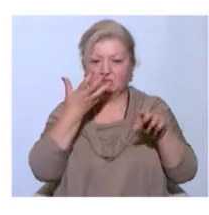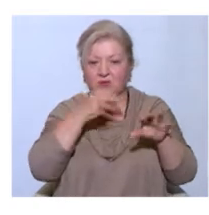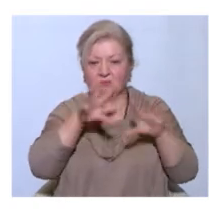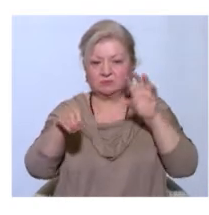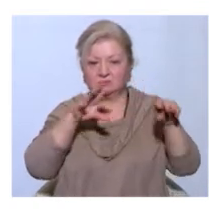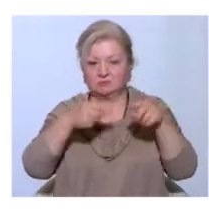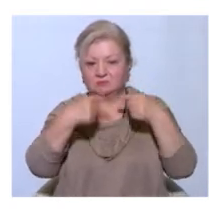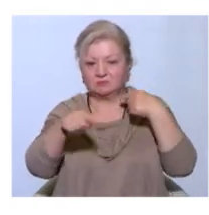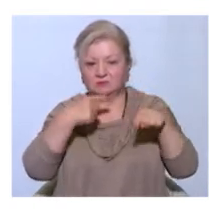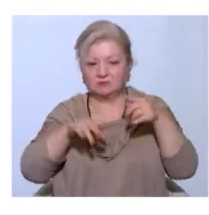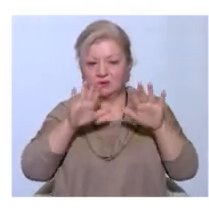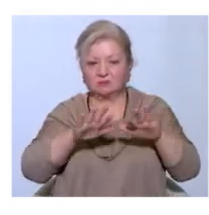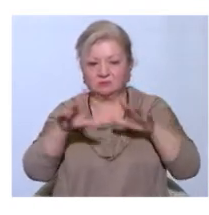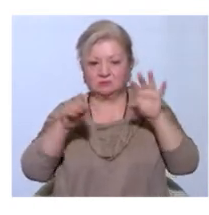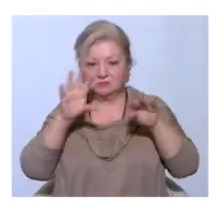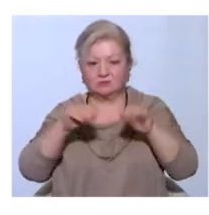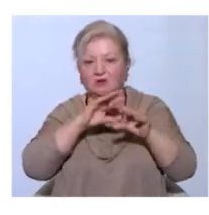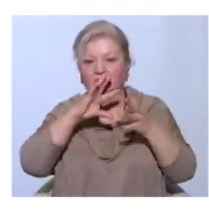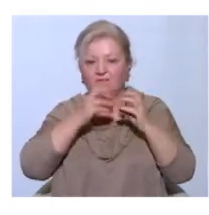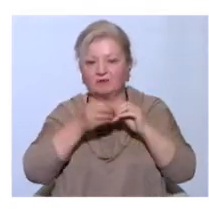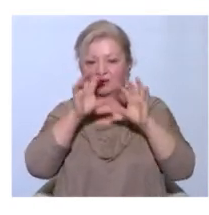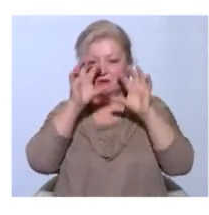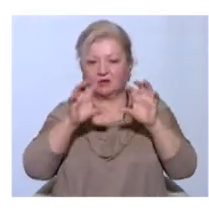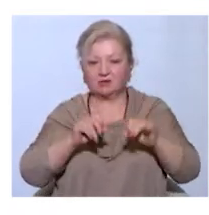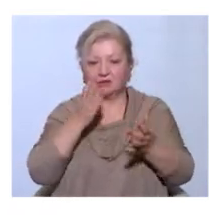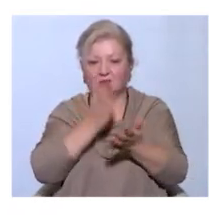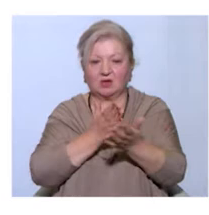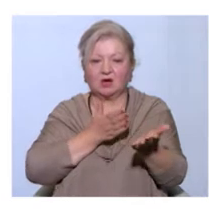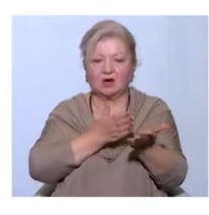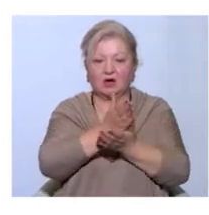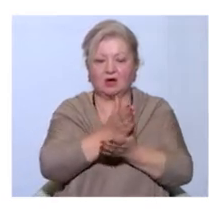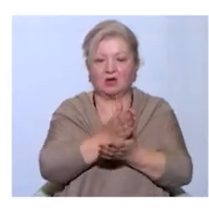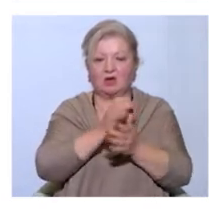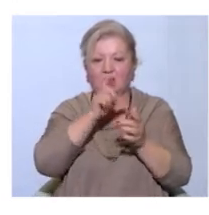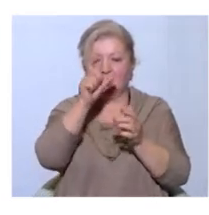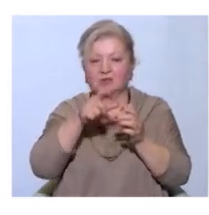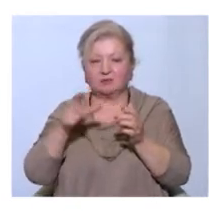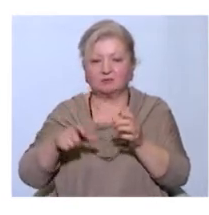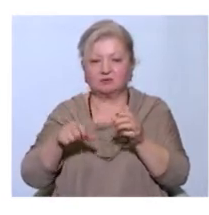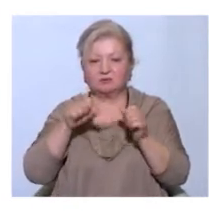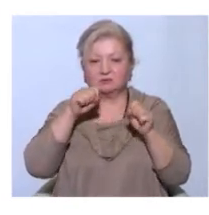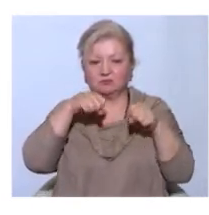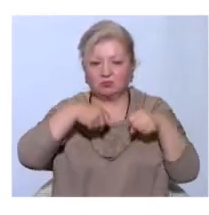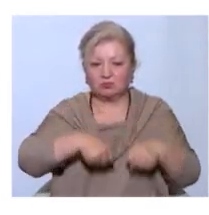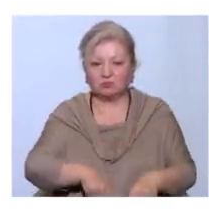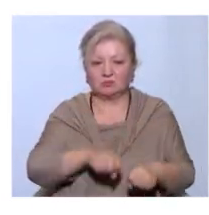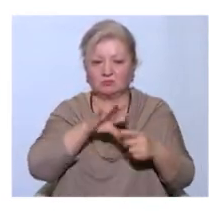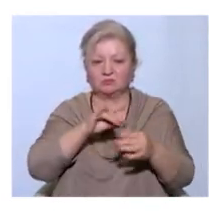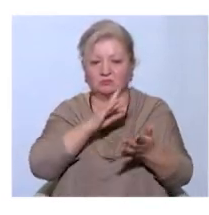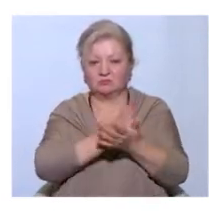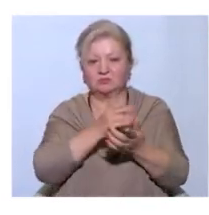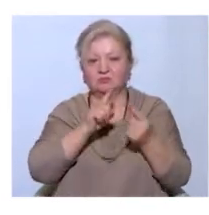ადამიანებს და ყველანაირი კანონები, რომელიც მიმართულია ადამიანთა უფლებების დისკრიმინაციისკენ იქმნება